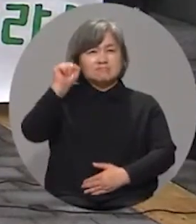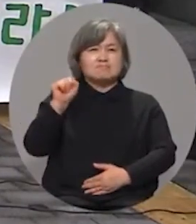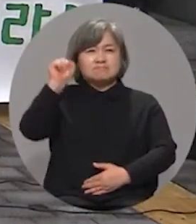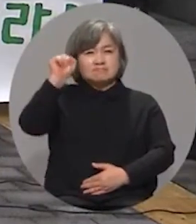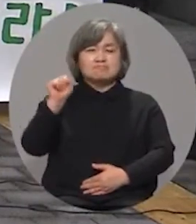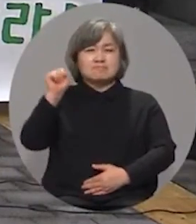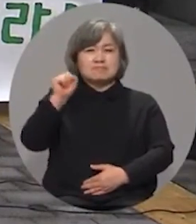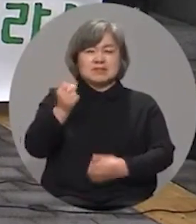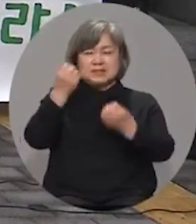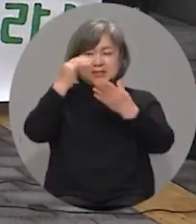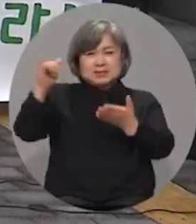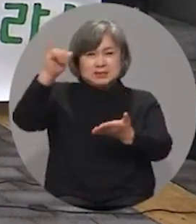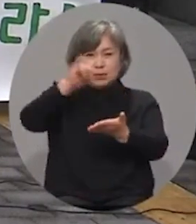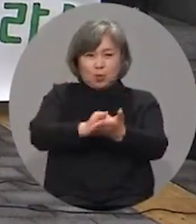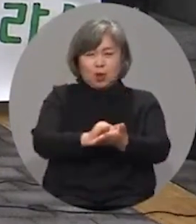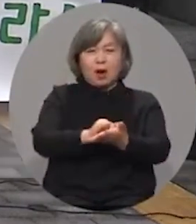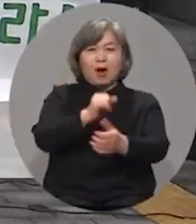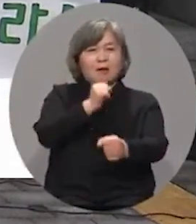차려요